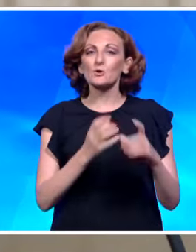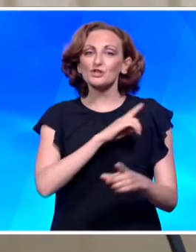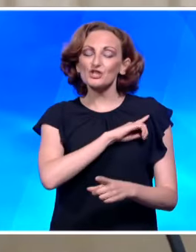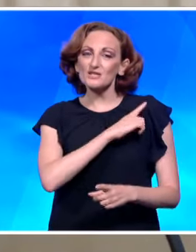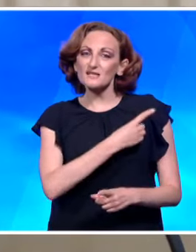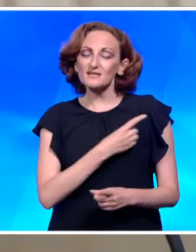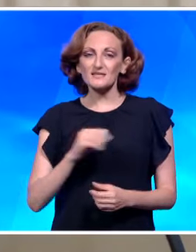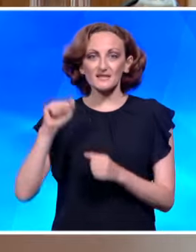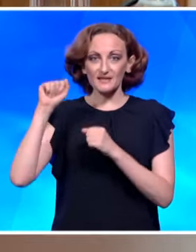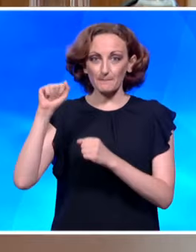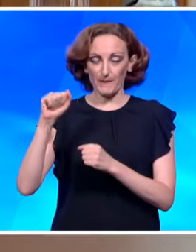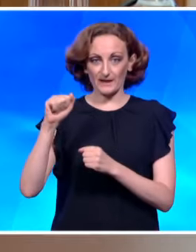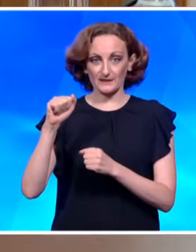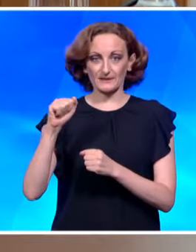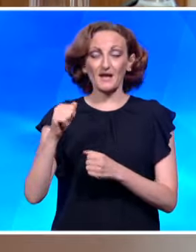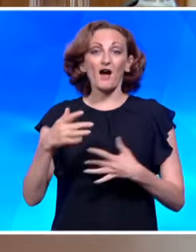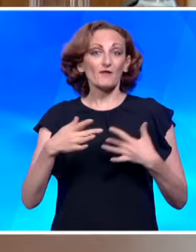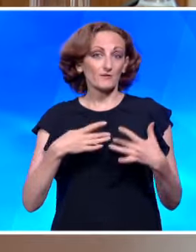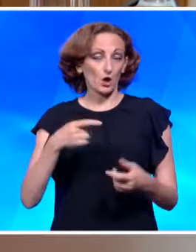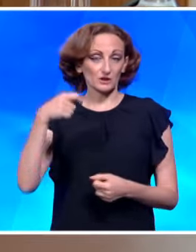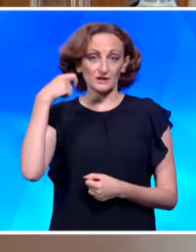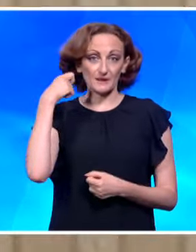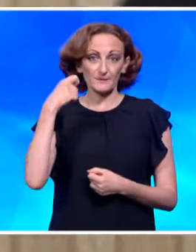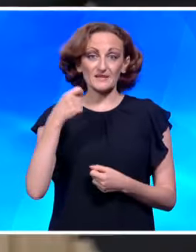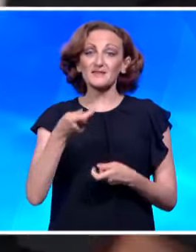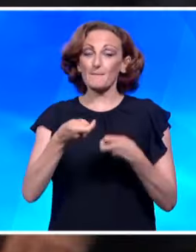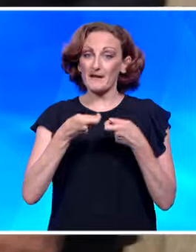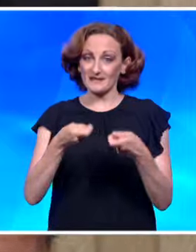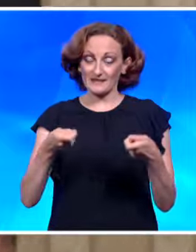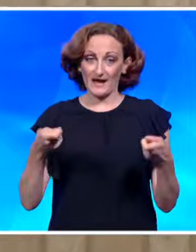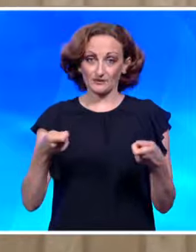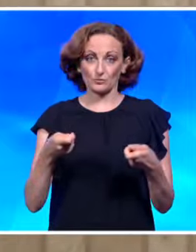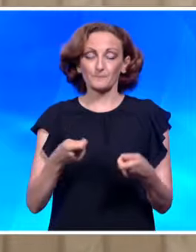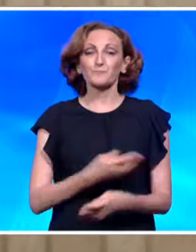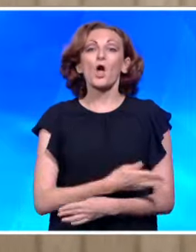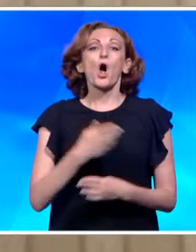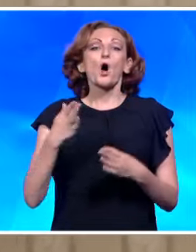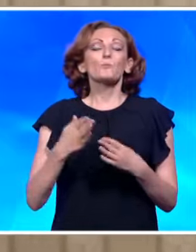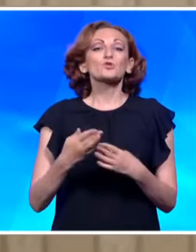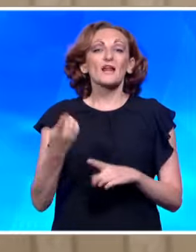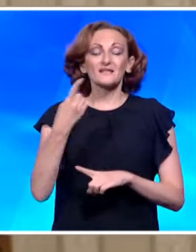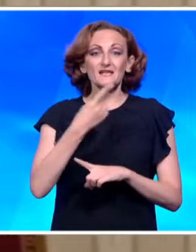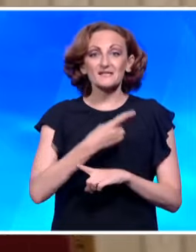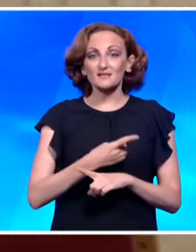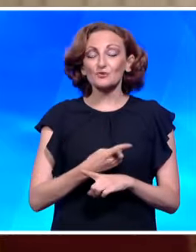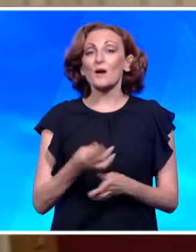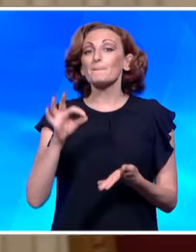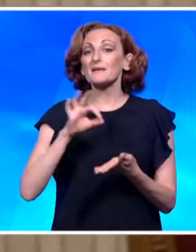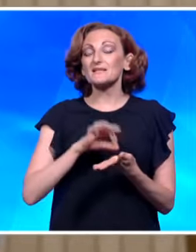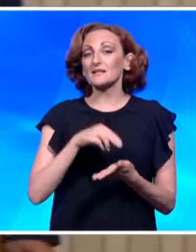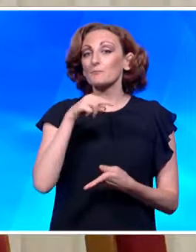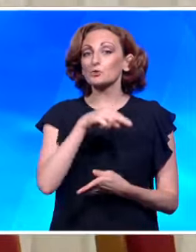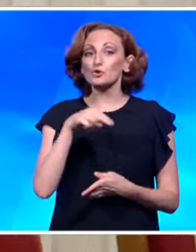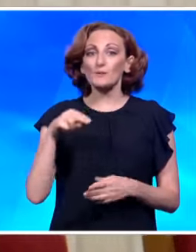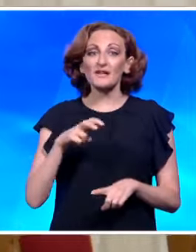на държавен глава, в този процес на медиатор. Последни за деня на Дондуков 2 дойдоха от Продължаваме промяната,